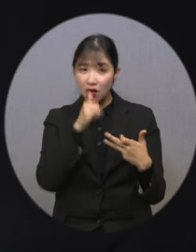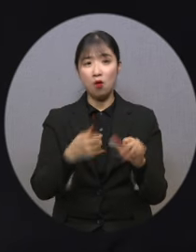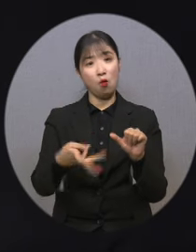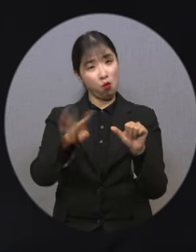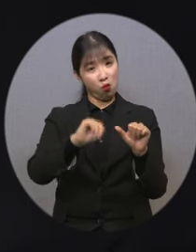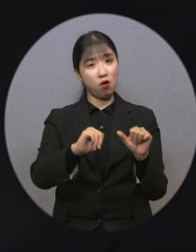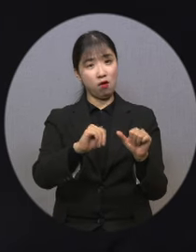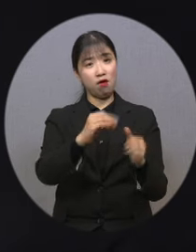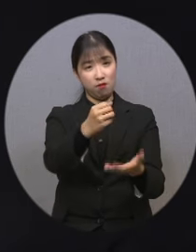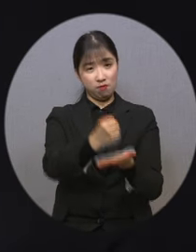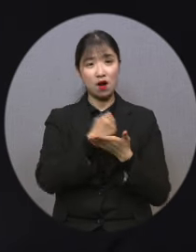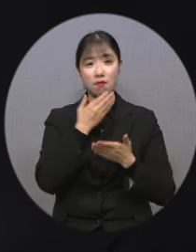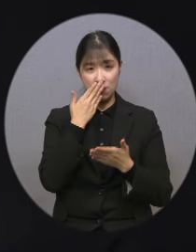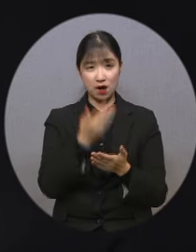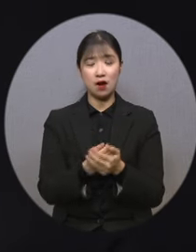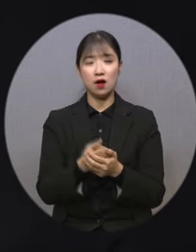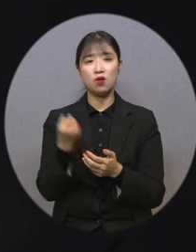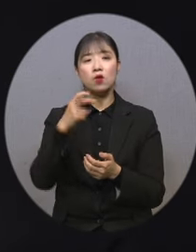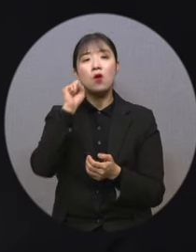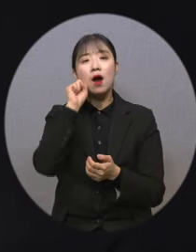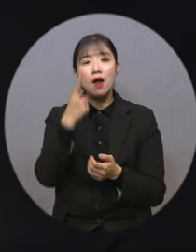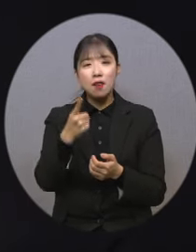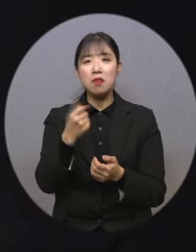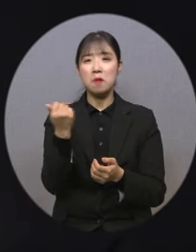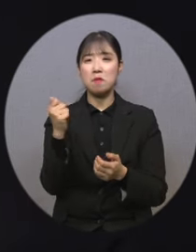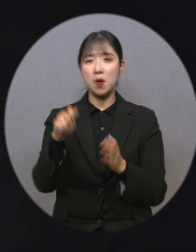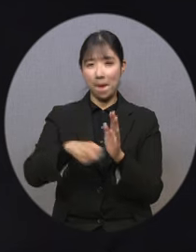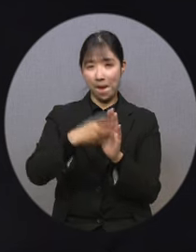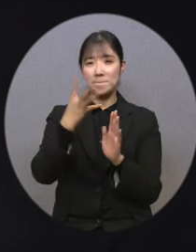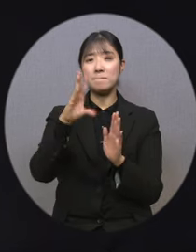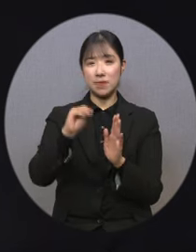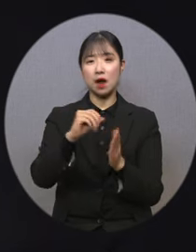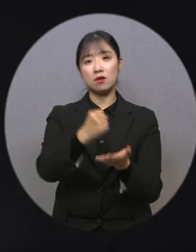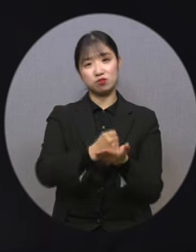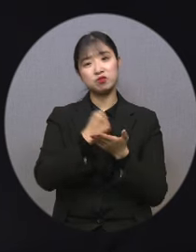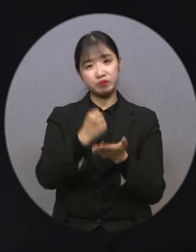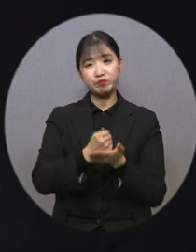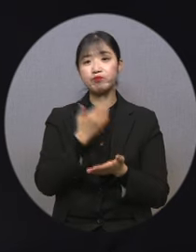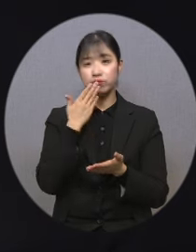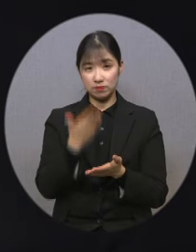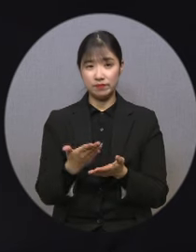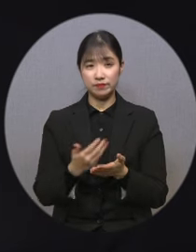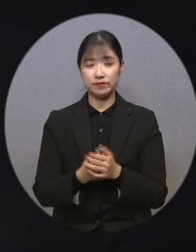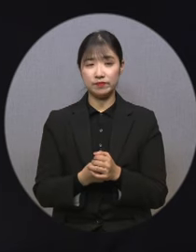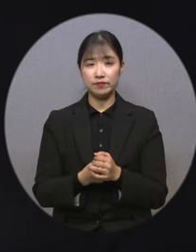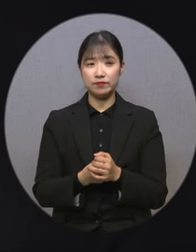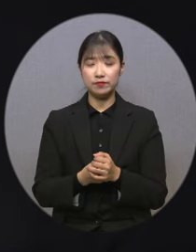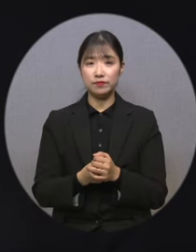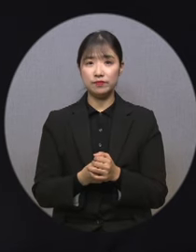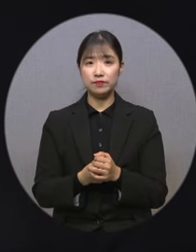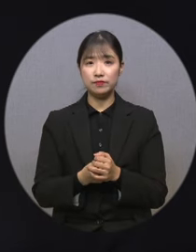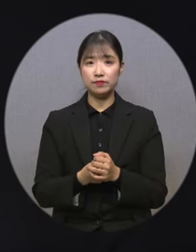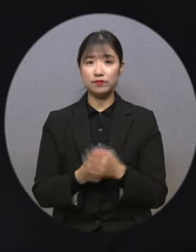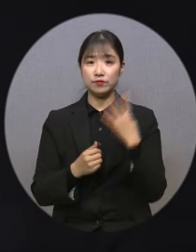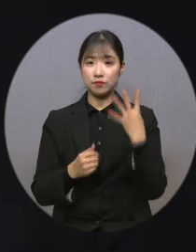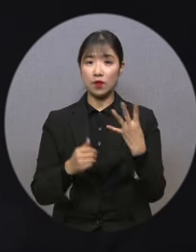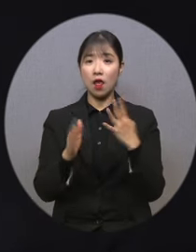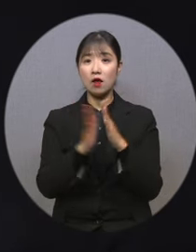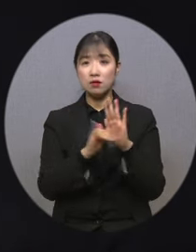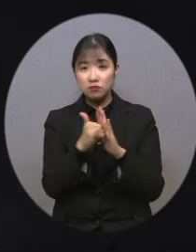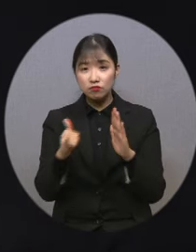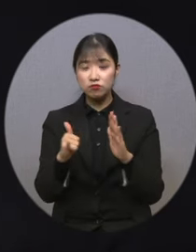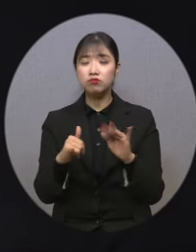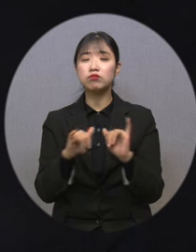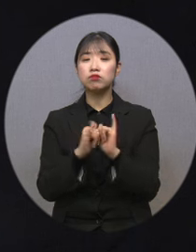주 한달에 몇백 많이씩 들어옵니다 1 600 많은 뭐 이렇게 들어 줘 내 식고 있는